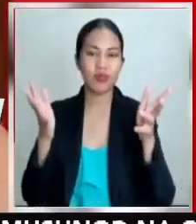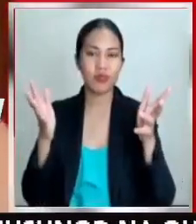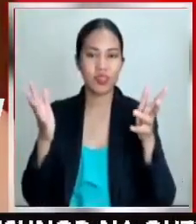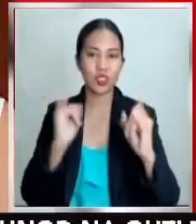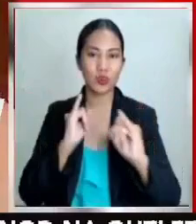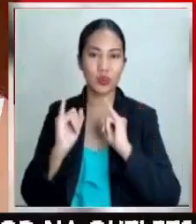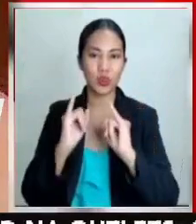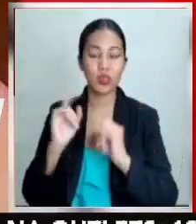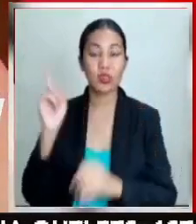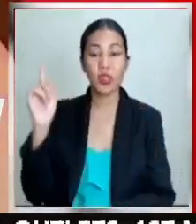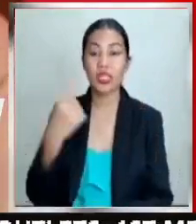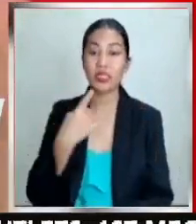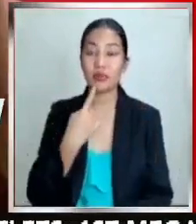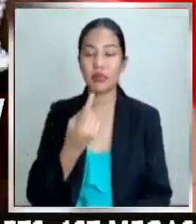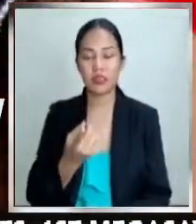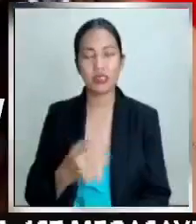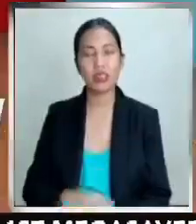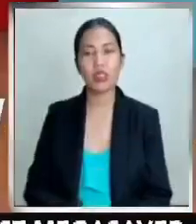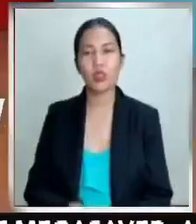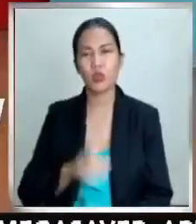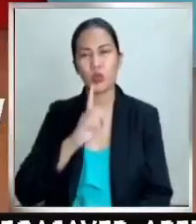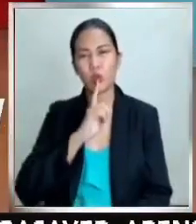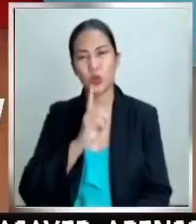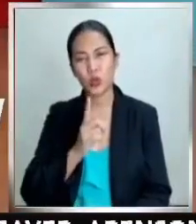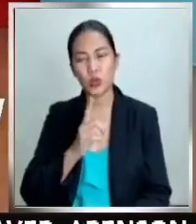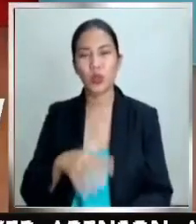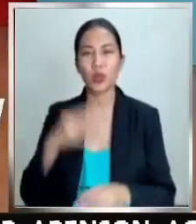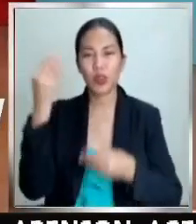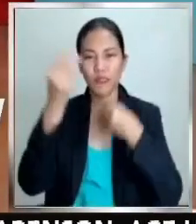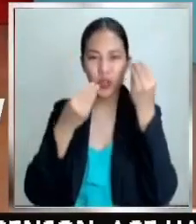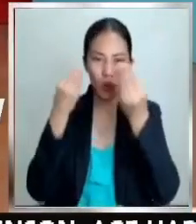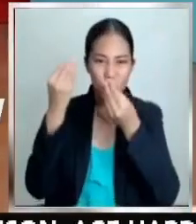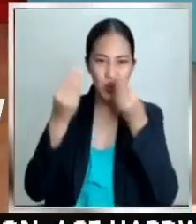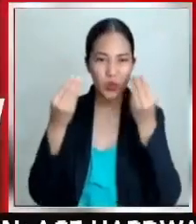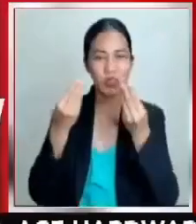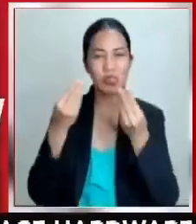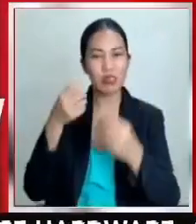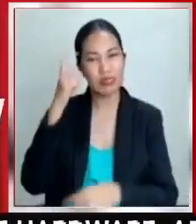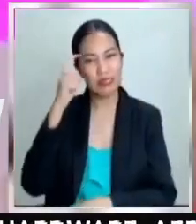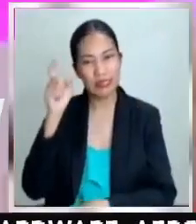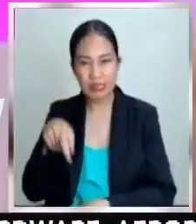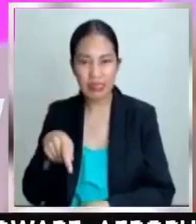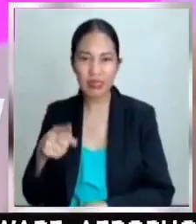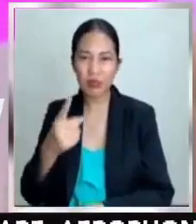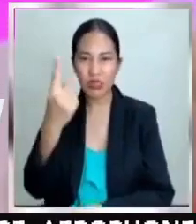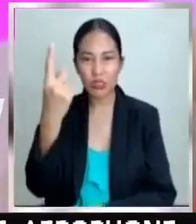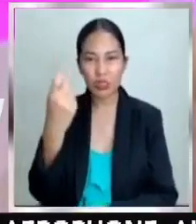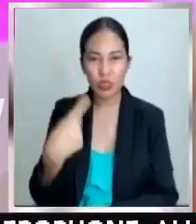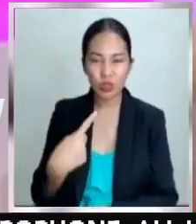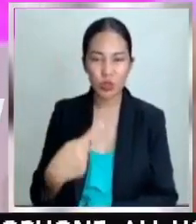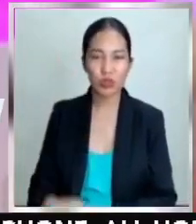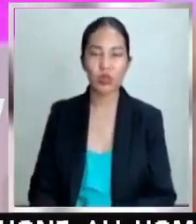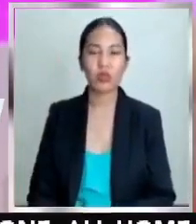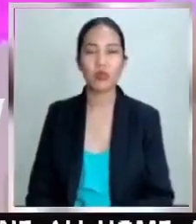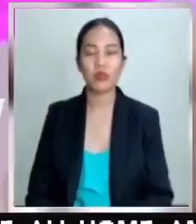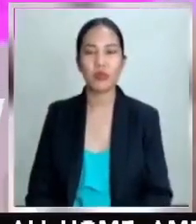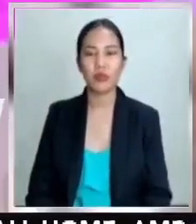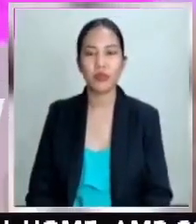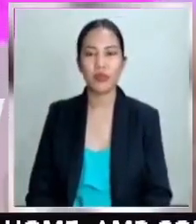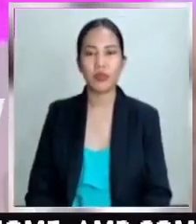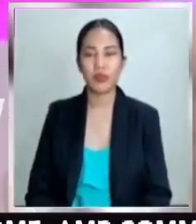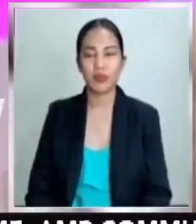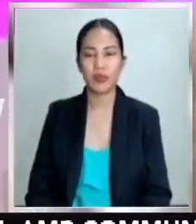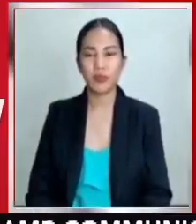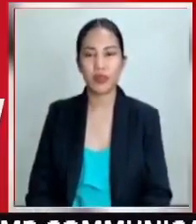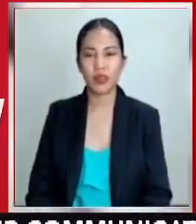Dilag star na naguluhan at hindi raw niya talaga naintindihan ang tanong sa kanya. Sumagi ba sa iyong isipan na mag-back out sa